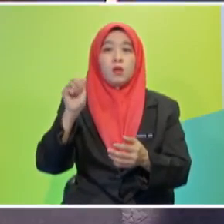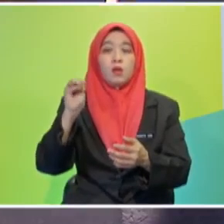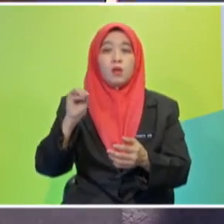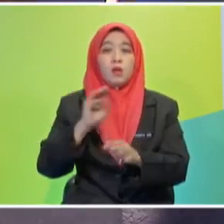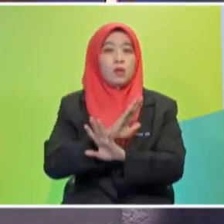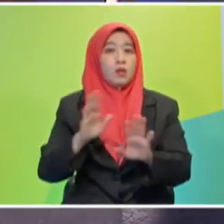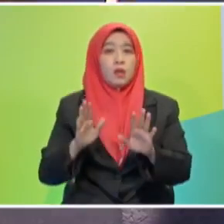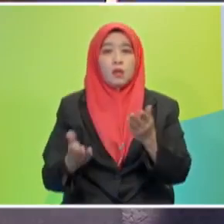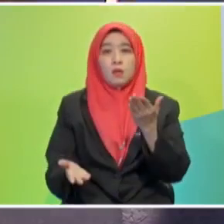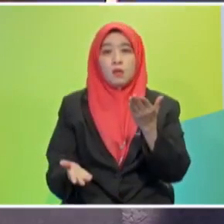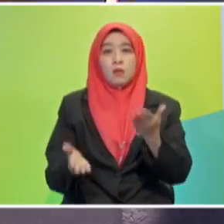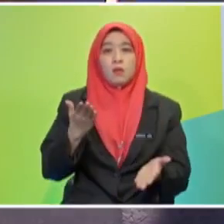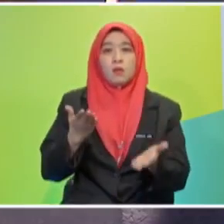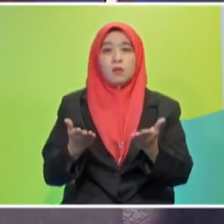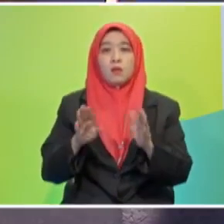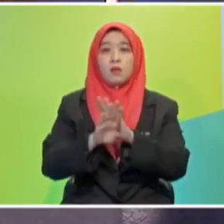menggunakan